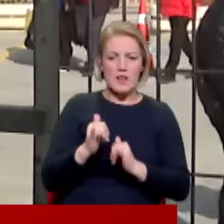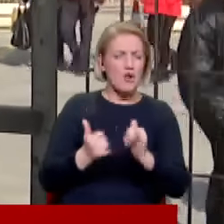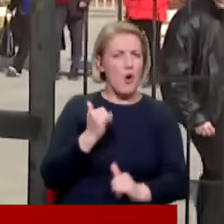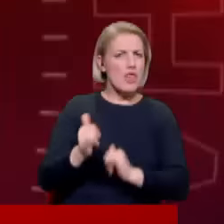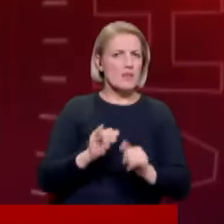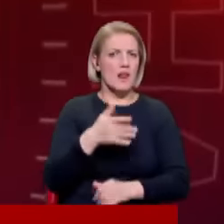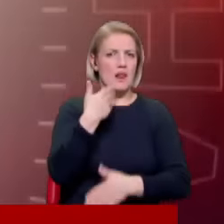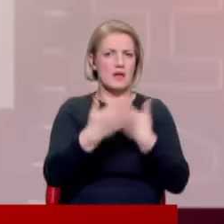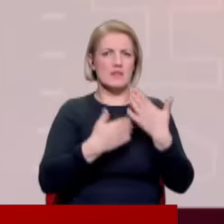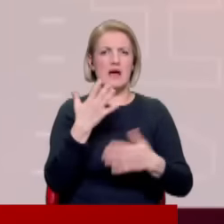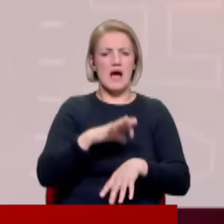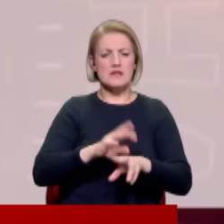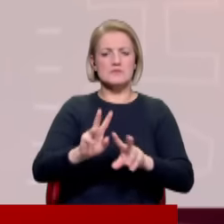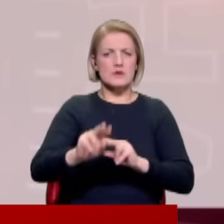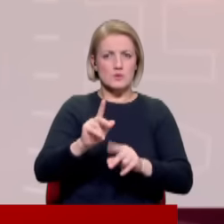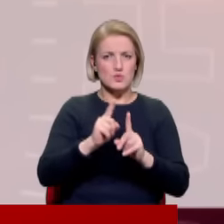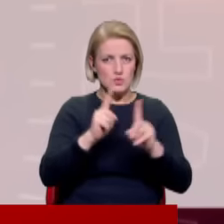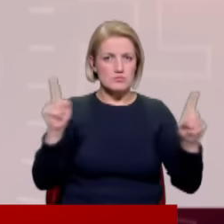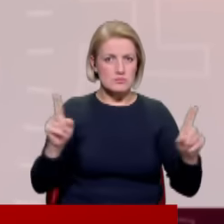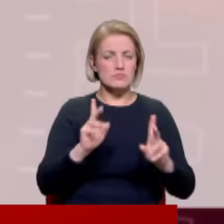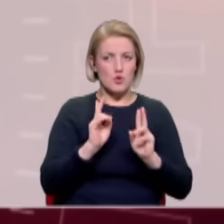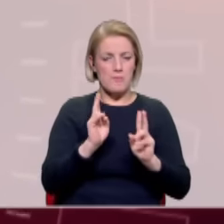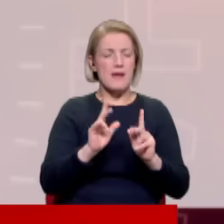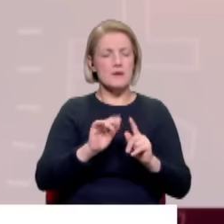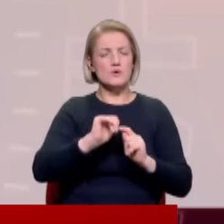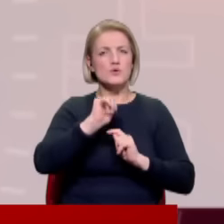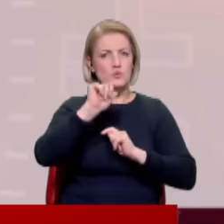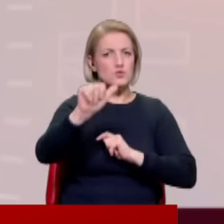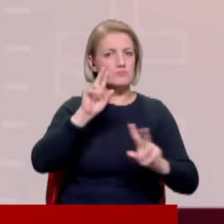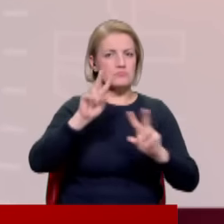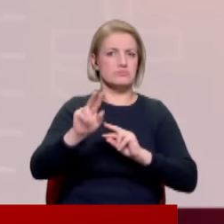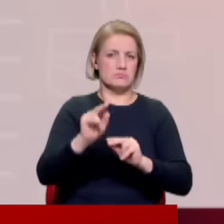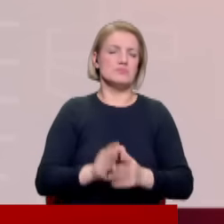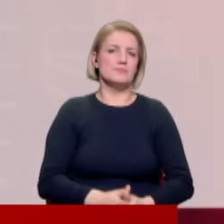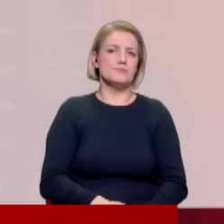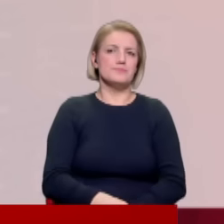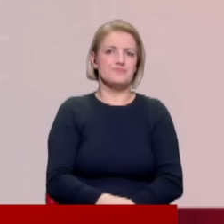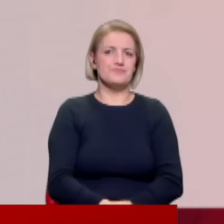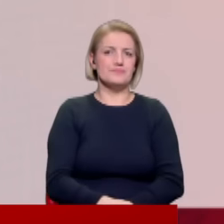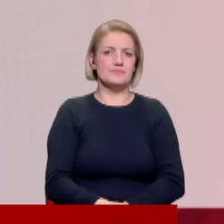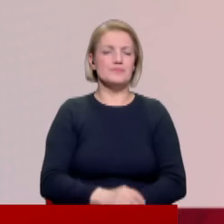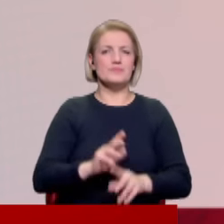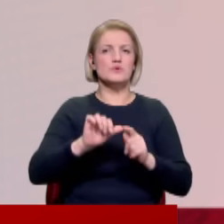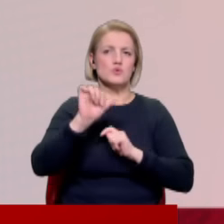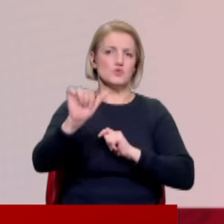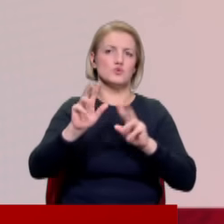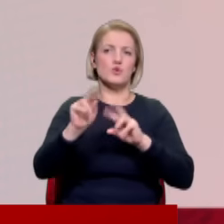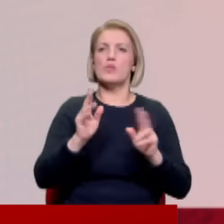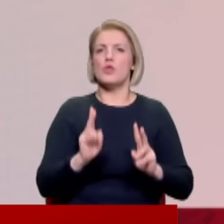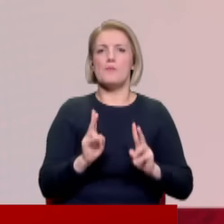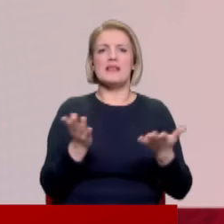oynadıklarını anlattı. Hasta yatışları uzun muydu? Normalden uzun mu yatırıyorlardı? Genelde uzundu. Normalden uzun yatıyorlardı.